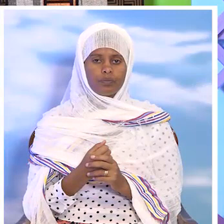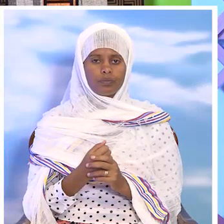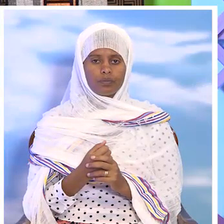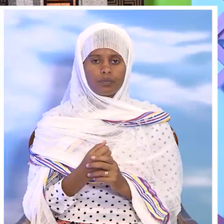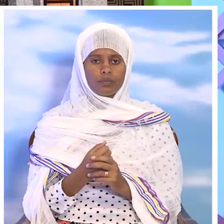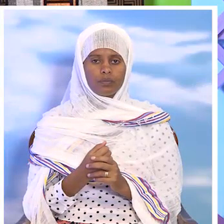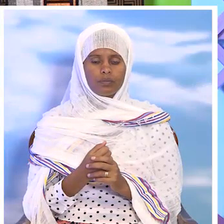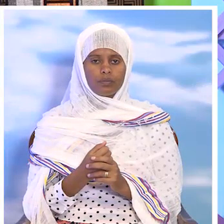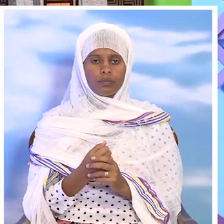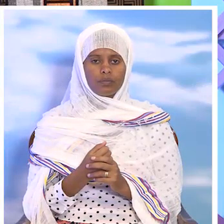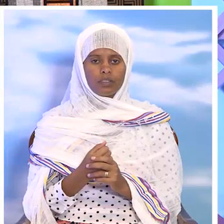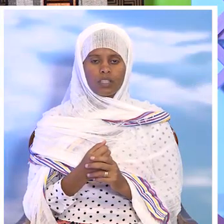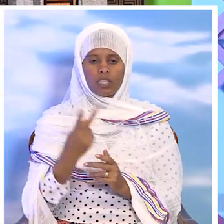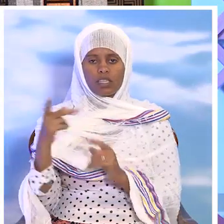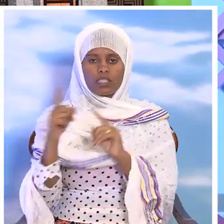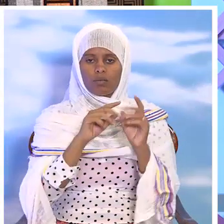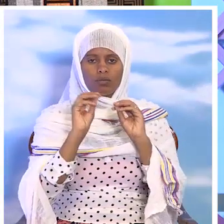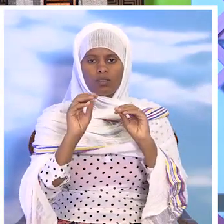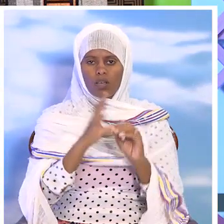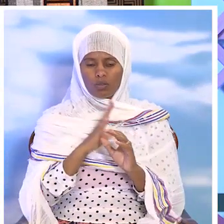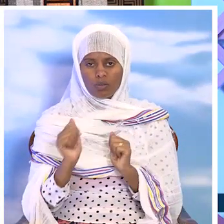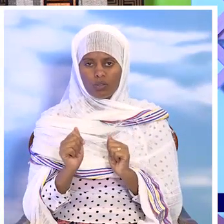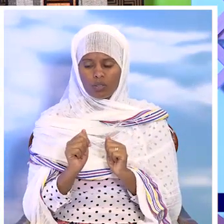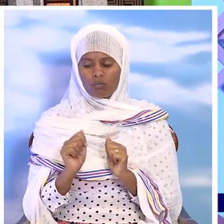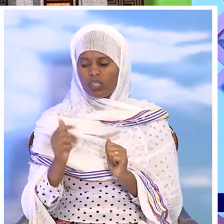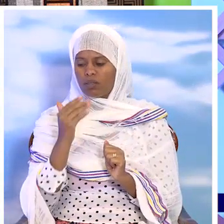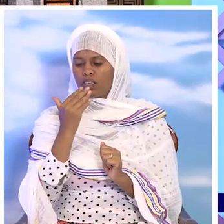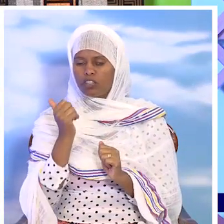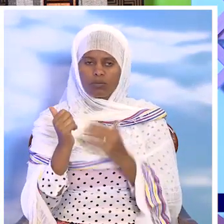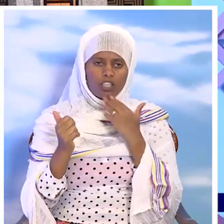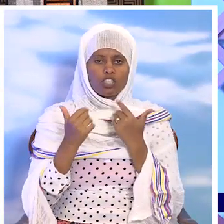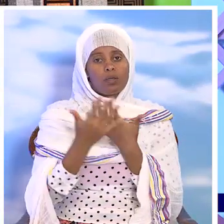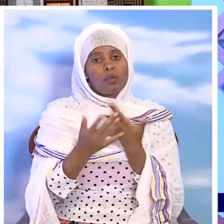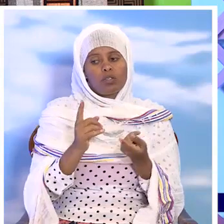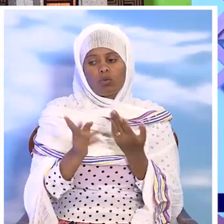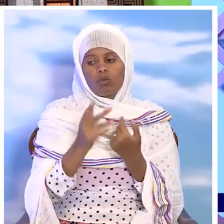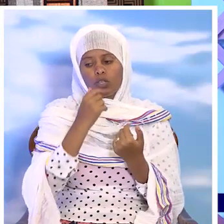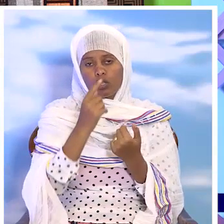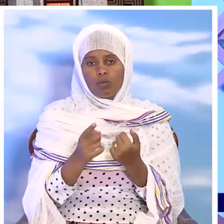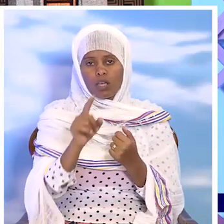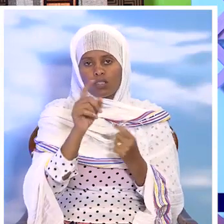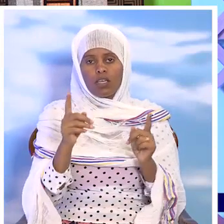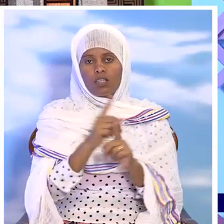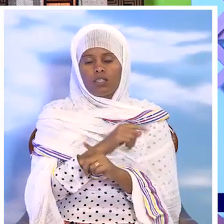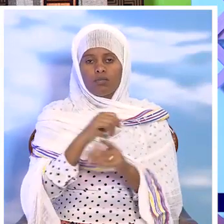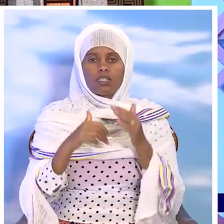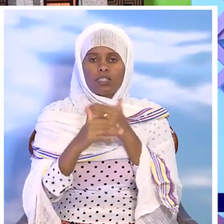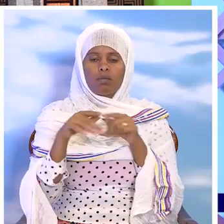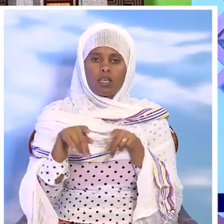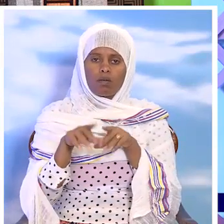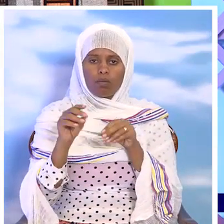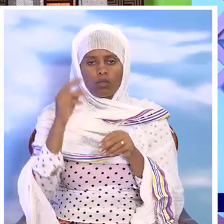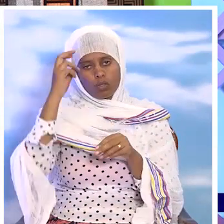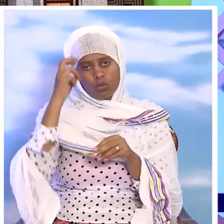ናይ መኖም ክንሰምዕ ኢሎም ነቲ ሓቀኛ ቃል ክቕበልዎ ኣይክእሉን እዮም ማለት እዩ። ስለዚ መልክ ኣርእስቲ ከይቀየረ መንግስተ ሰማያት ቀሪባ እያ ሞ ተነስሑ ኢሉ